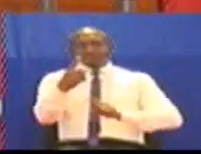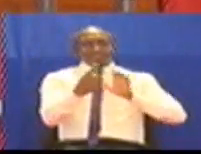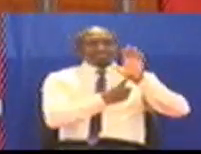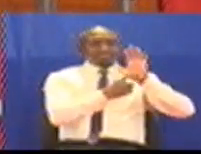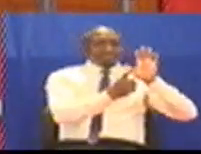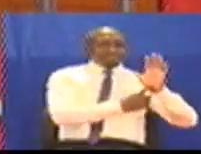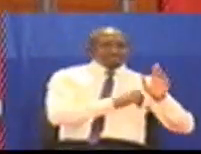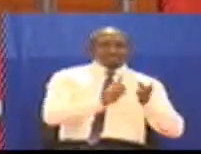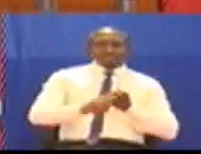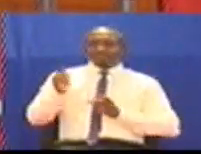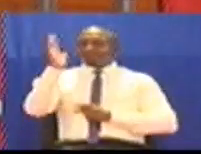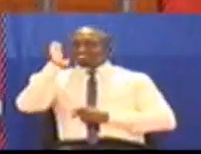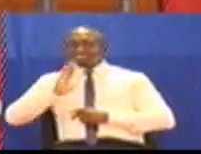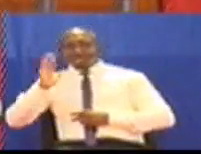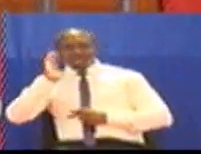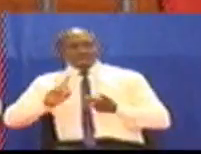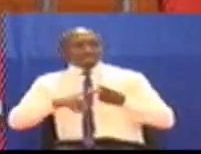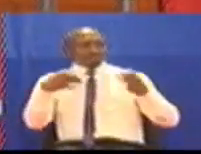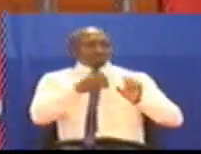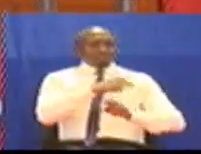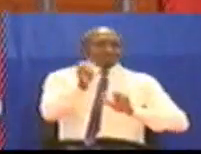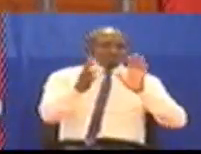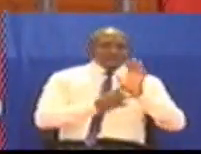4266 vya vijana na vikundi